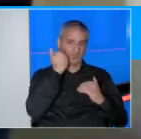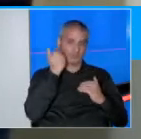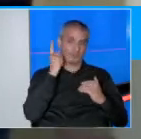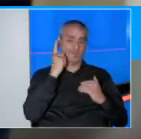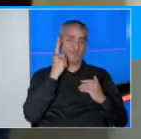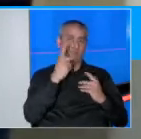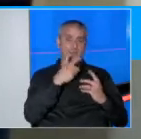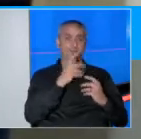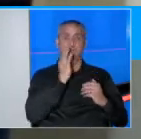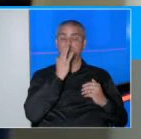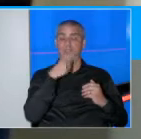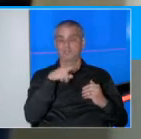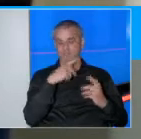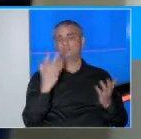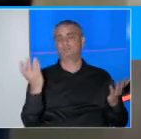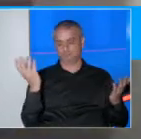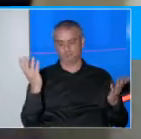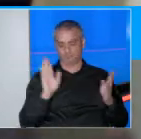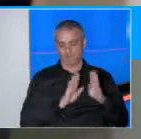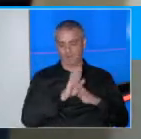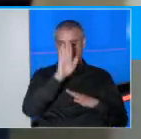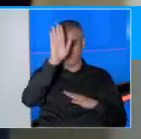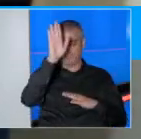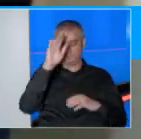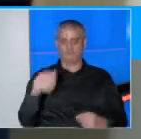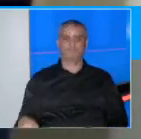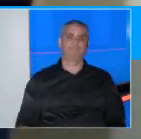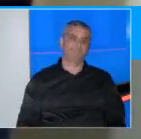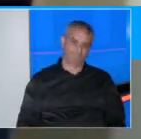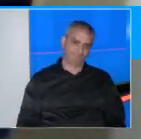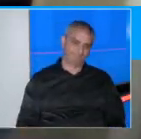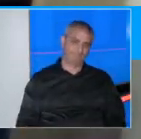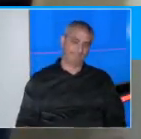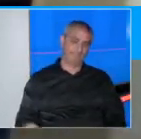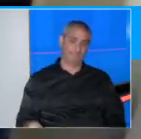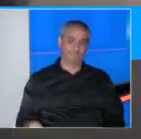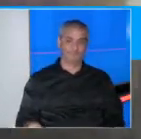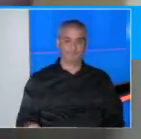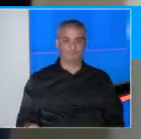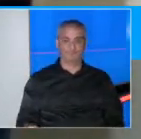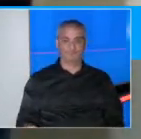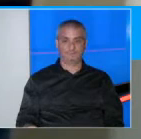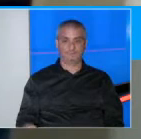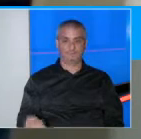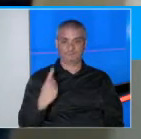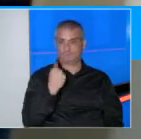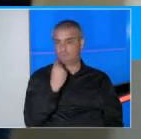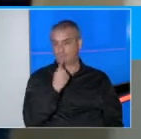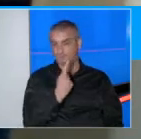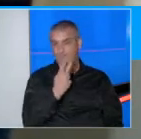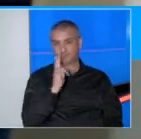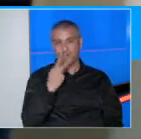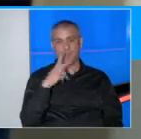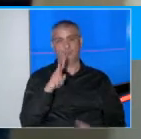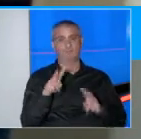אבל בקרב הבני נוער אנחנו דווקא רואים עלייה באישון, אוקיי? ואחד הדברים שהם מציינים, כמובן, שיש